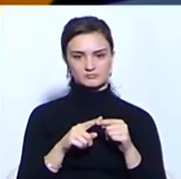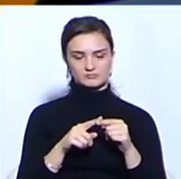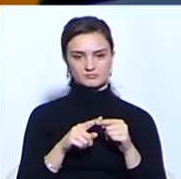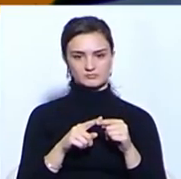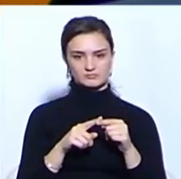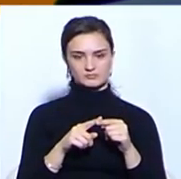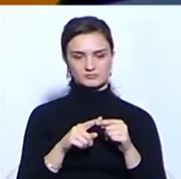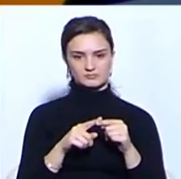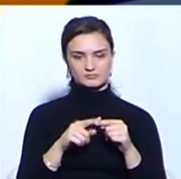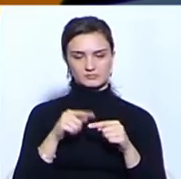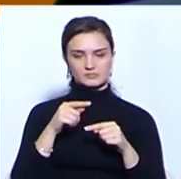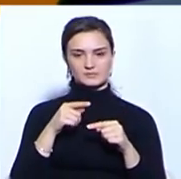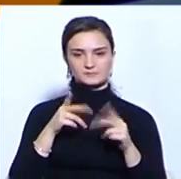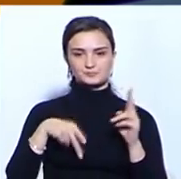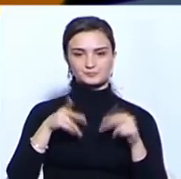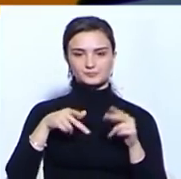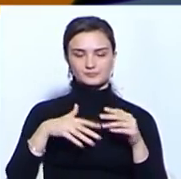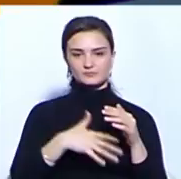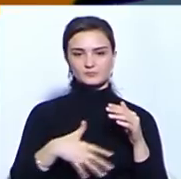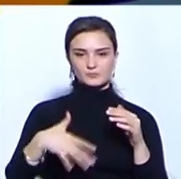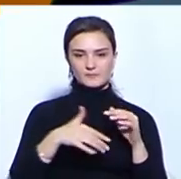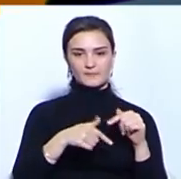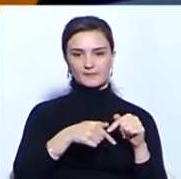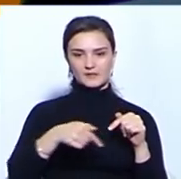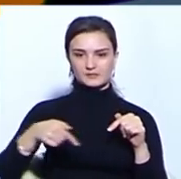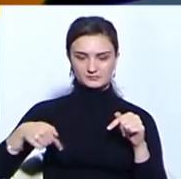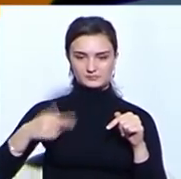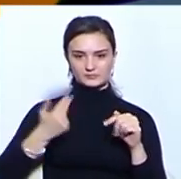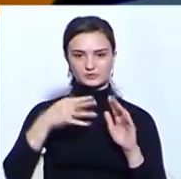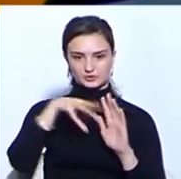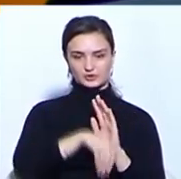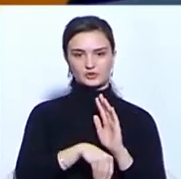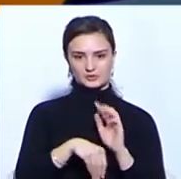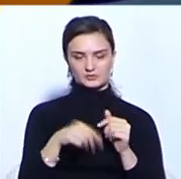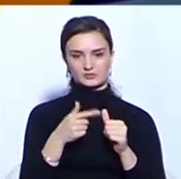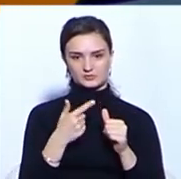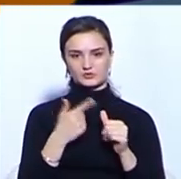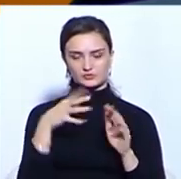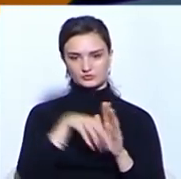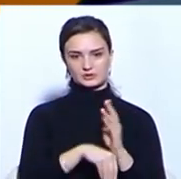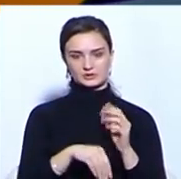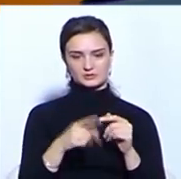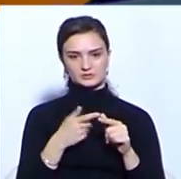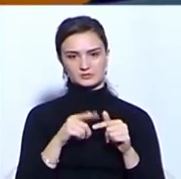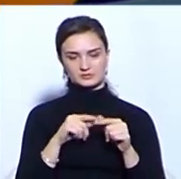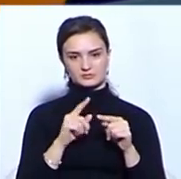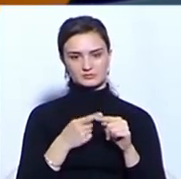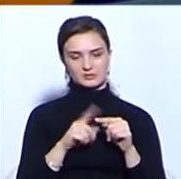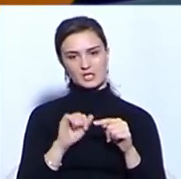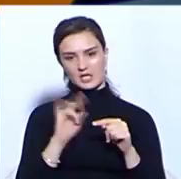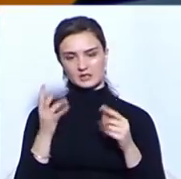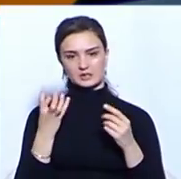საკეისო კვეთვის განაკვეთში. დიახ, ნაციბურთან, ნაციბურში შიგნით. დიახ, ან კიდევ